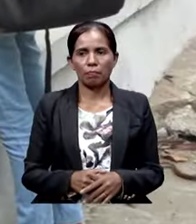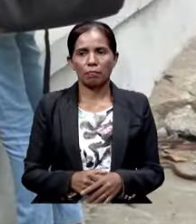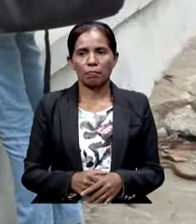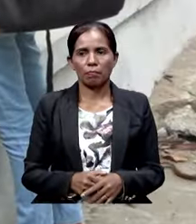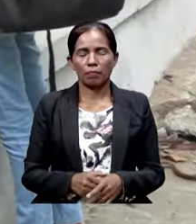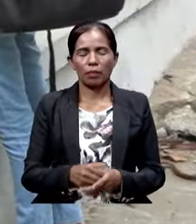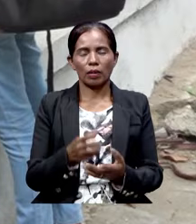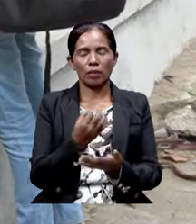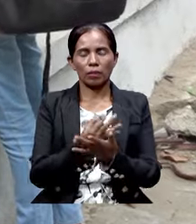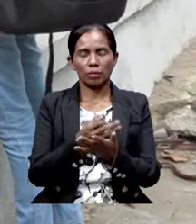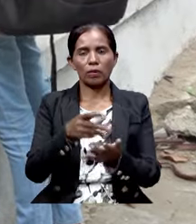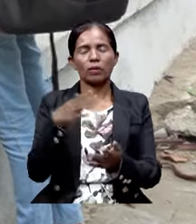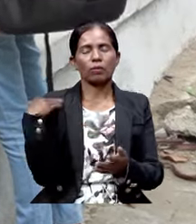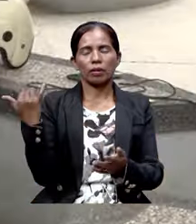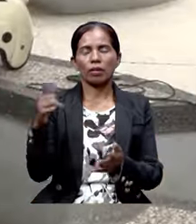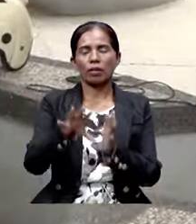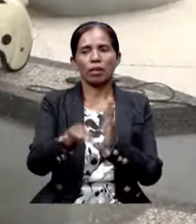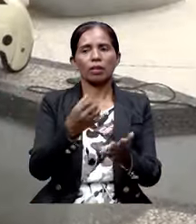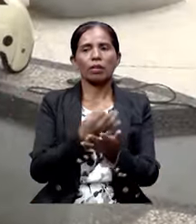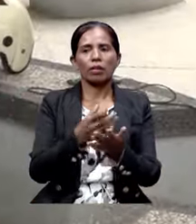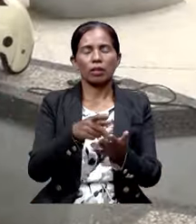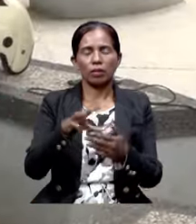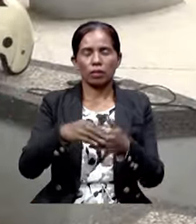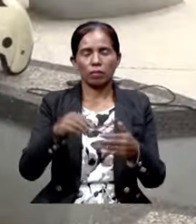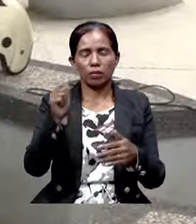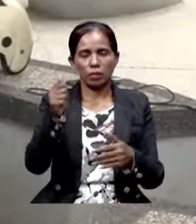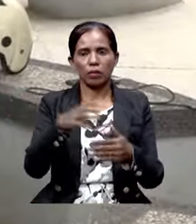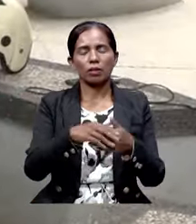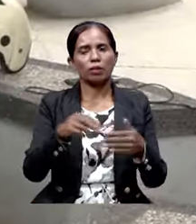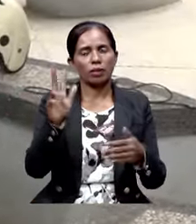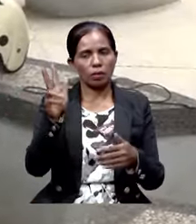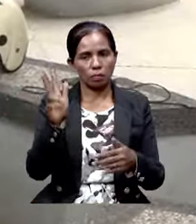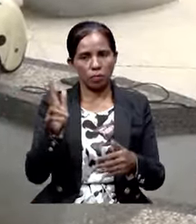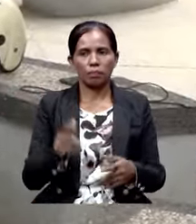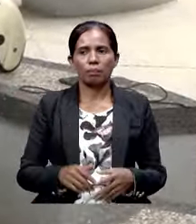Rendimento de Bezoven Sirehetan Cadaloron entre dólar sanulo to dólar tolonulo. Equipa cobertura Ziemen.